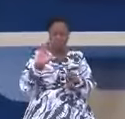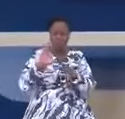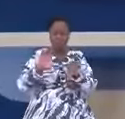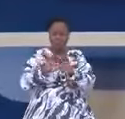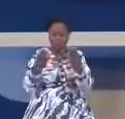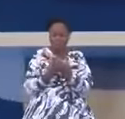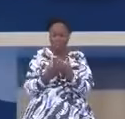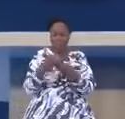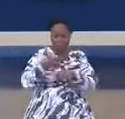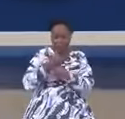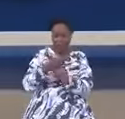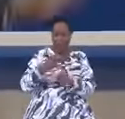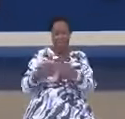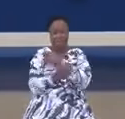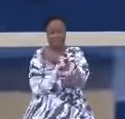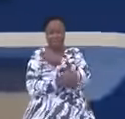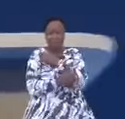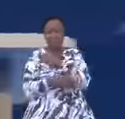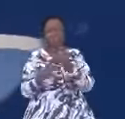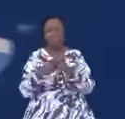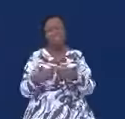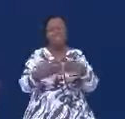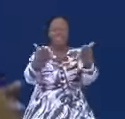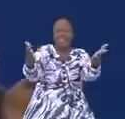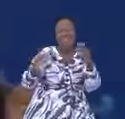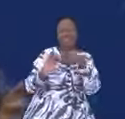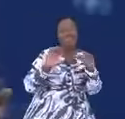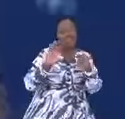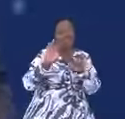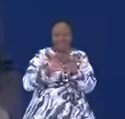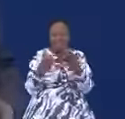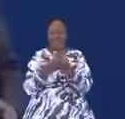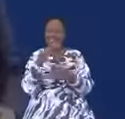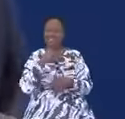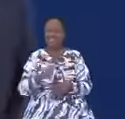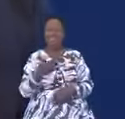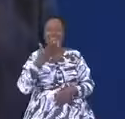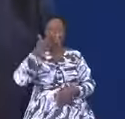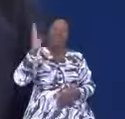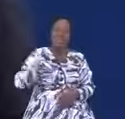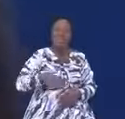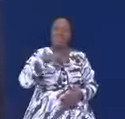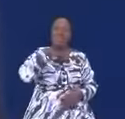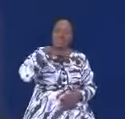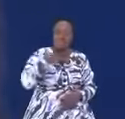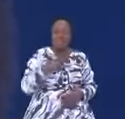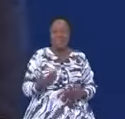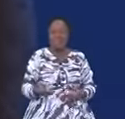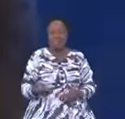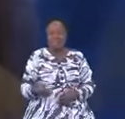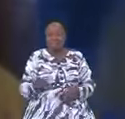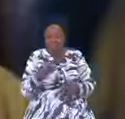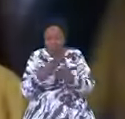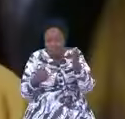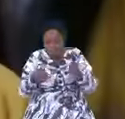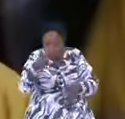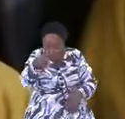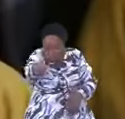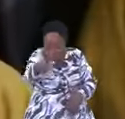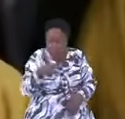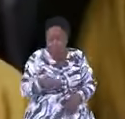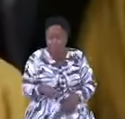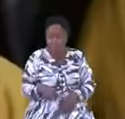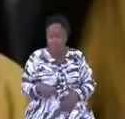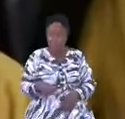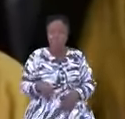constitue le pays sont corrompus jacky les îles à étouars ils sont mauvais mais il a ce qui est